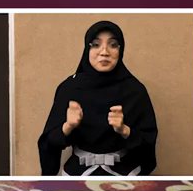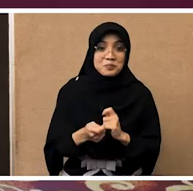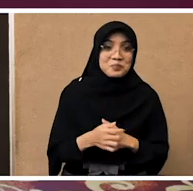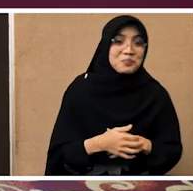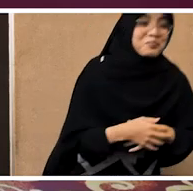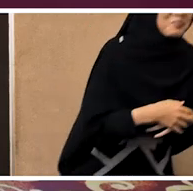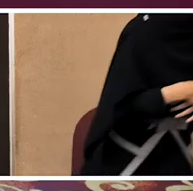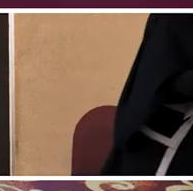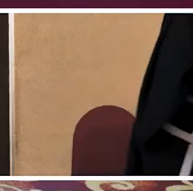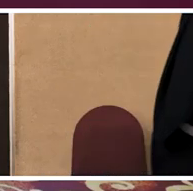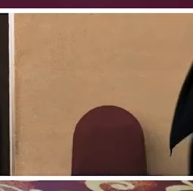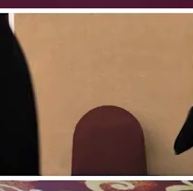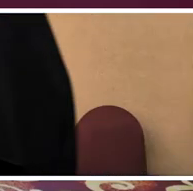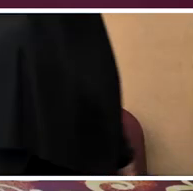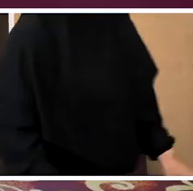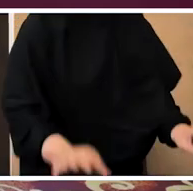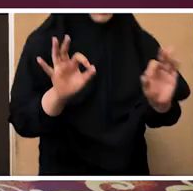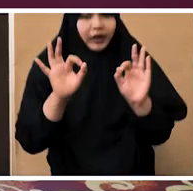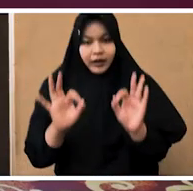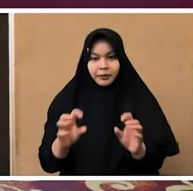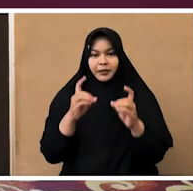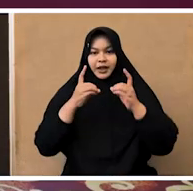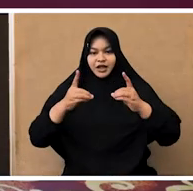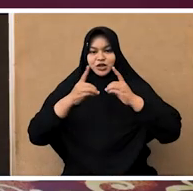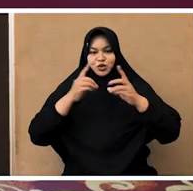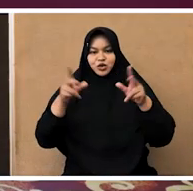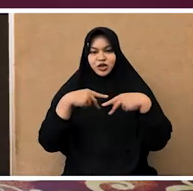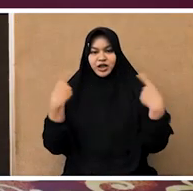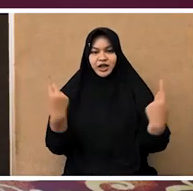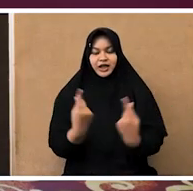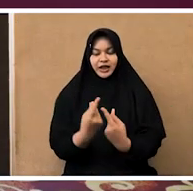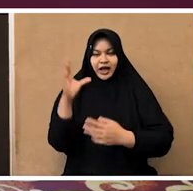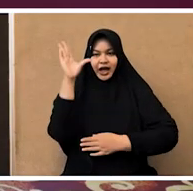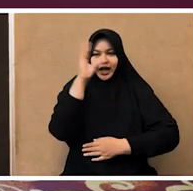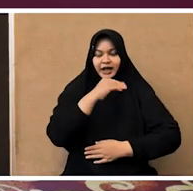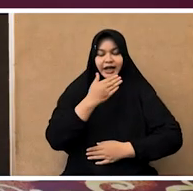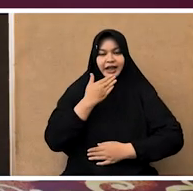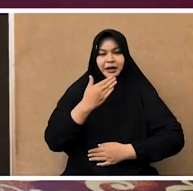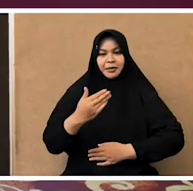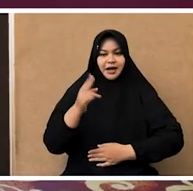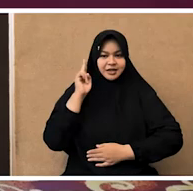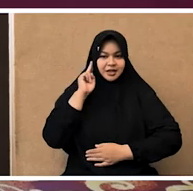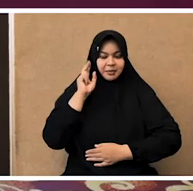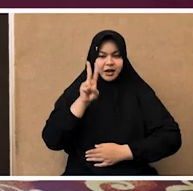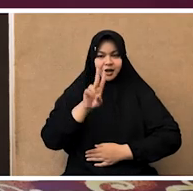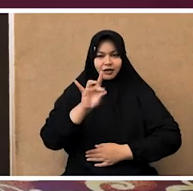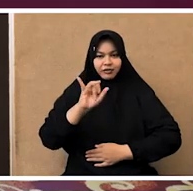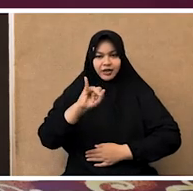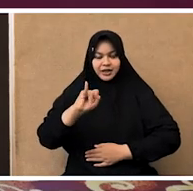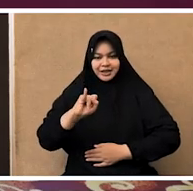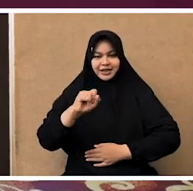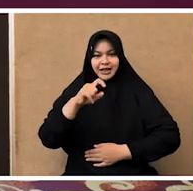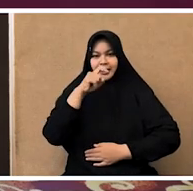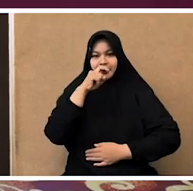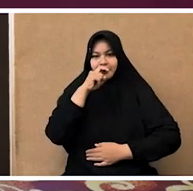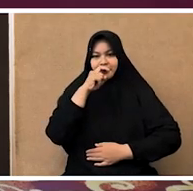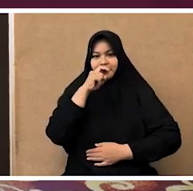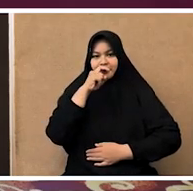Shakira demikian diskusi kita pada kali ini Makasih Mbak Feri Kemudian Mas